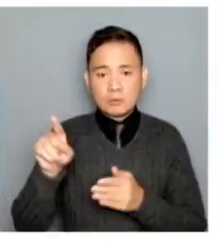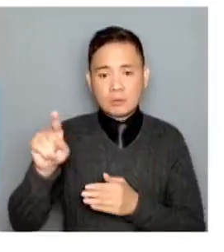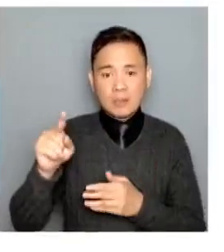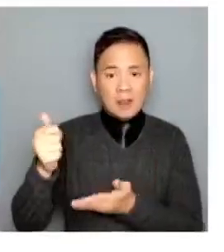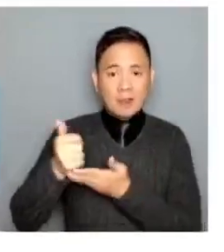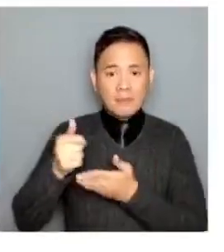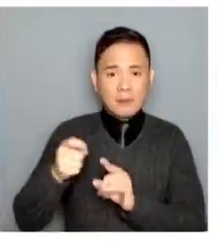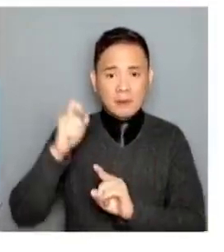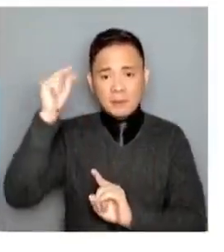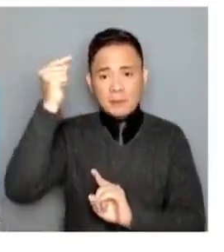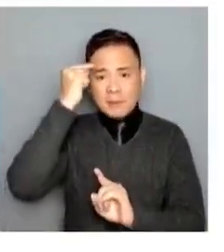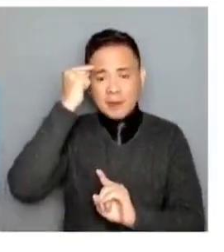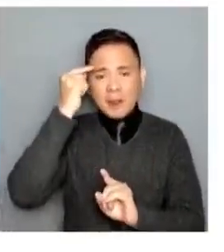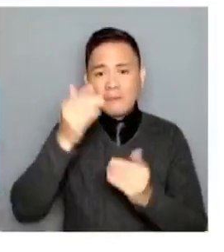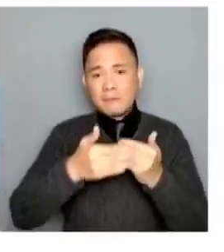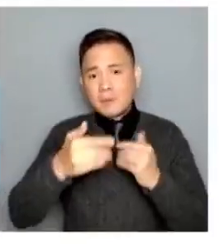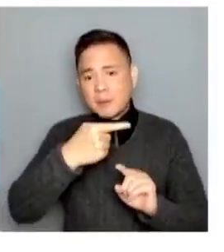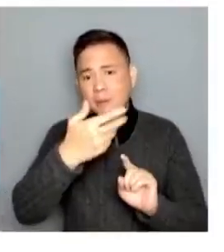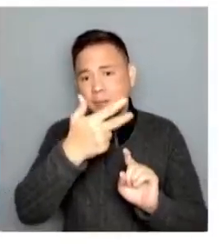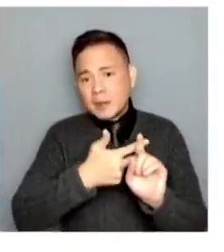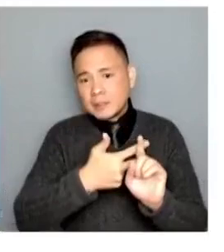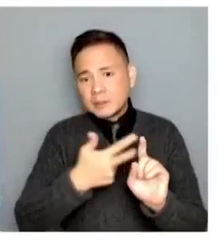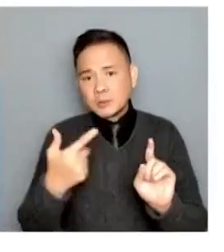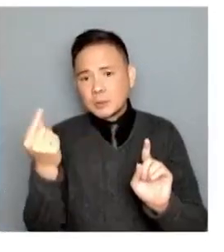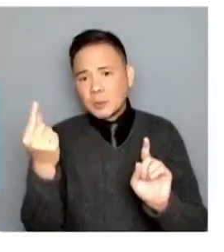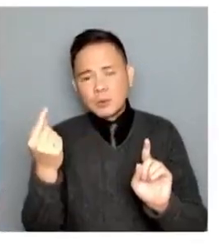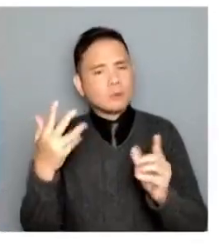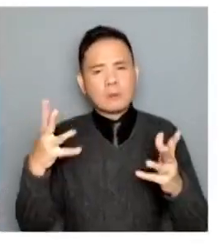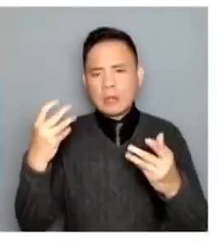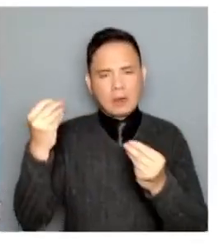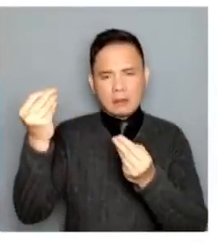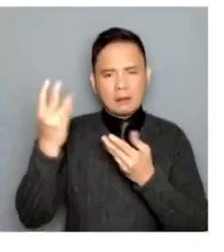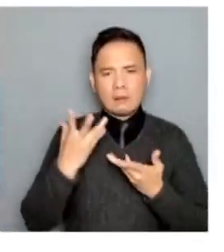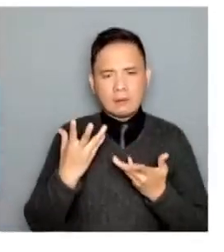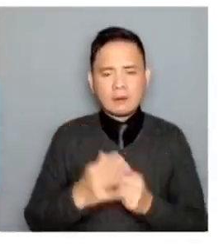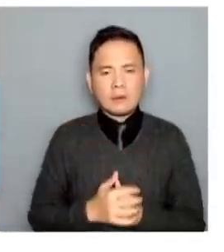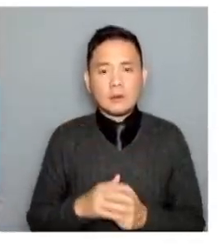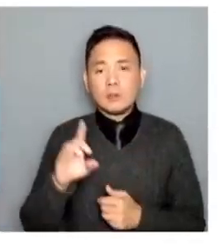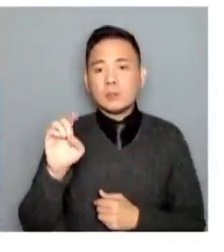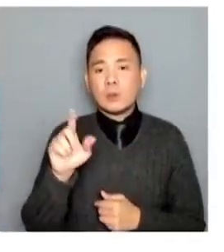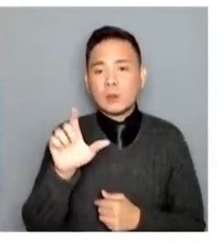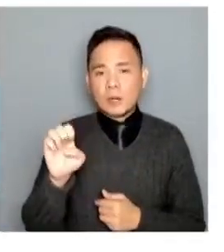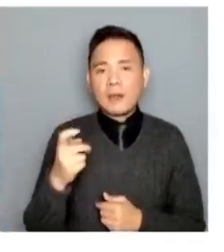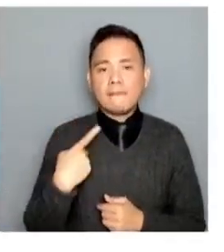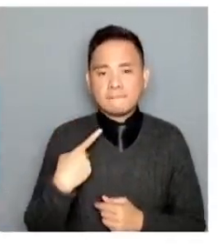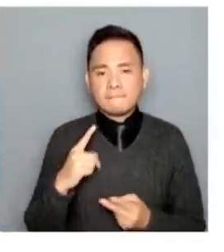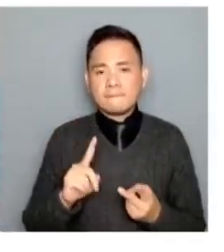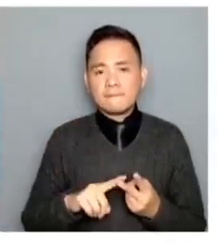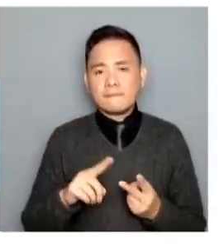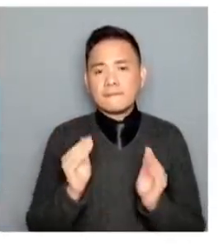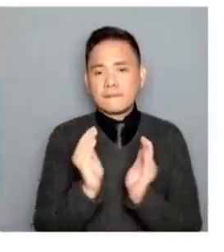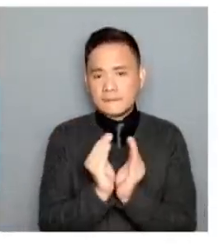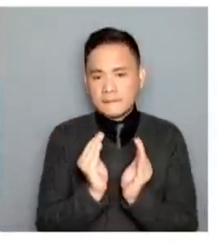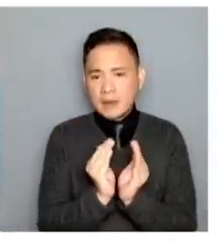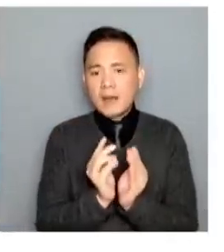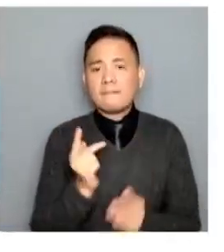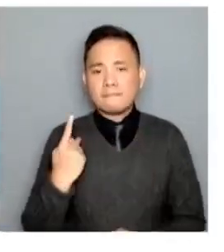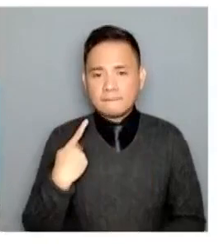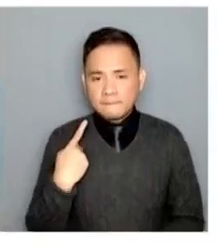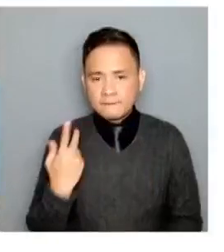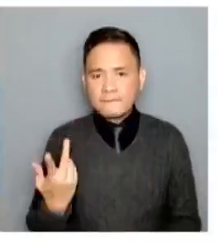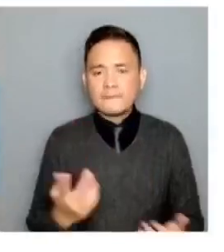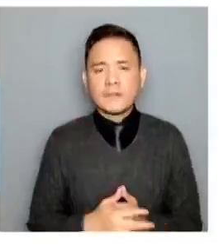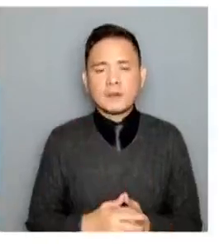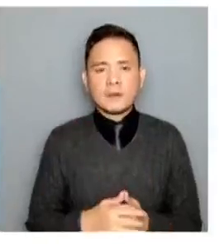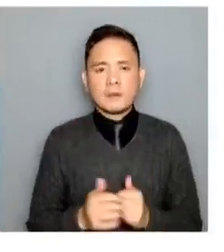government after 3 months, eto na ang gagawin. Although nandyan po yung DOLE, nandyan po ang DSWD, dire-diretso